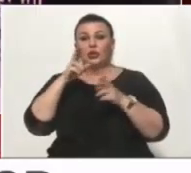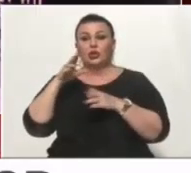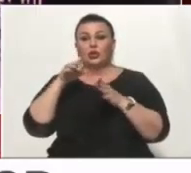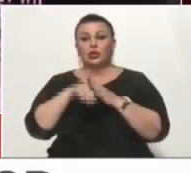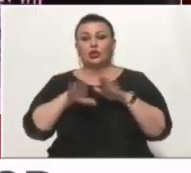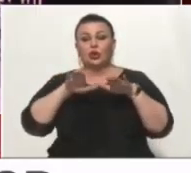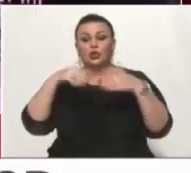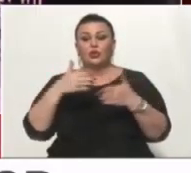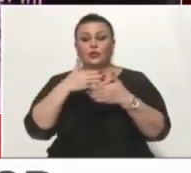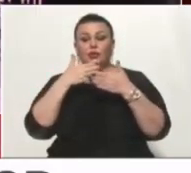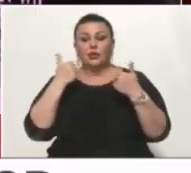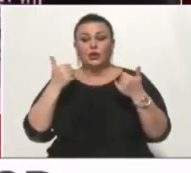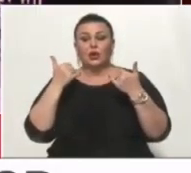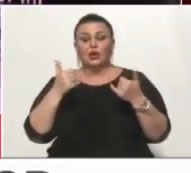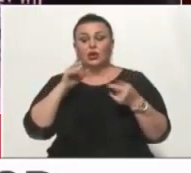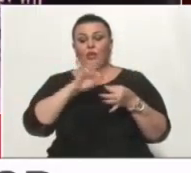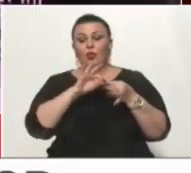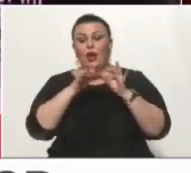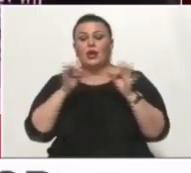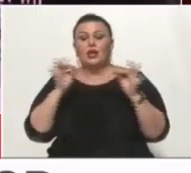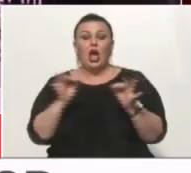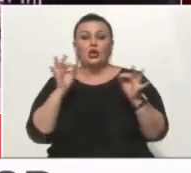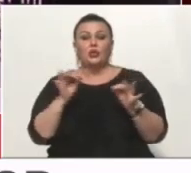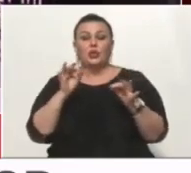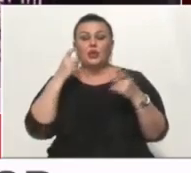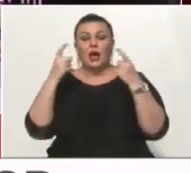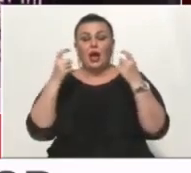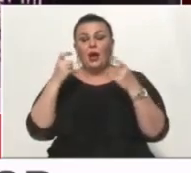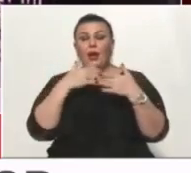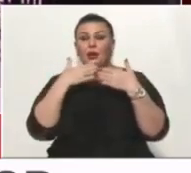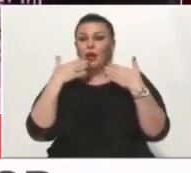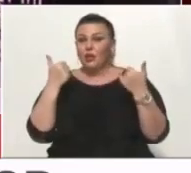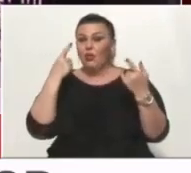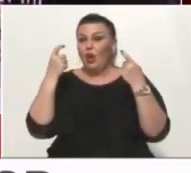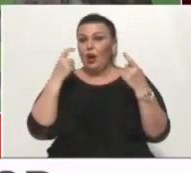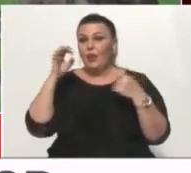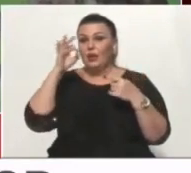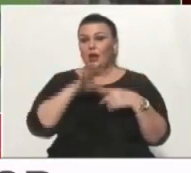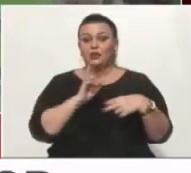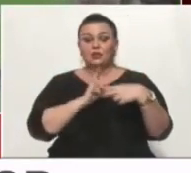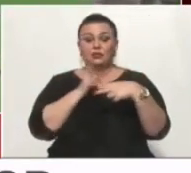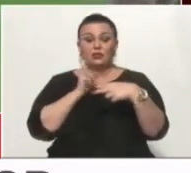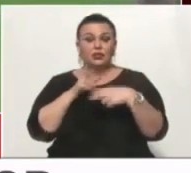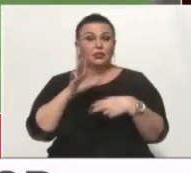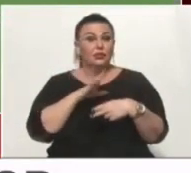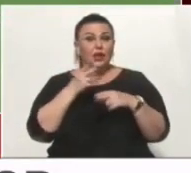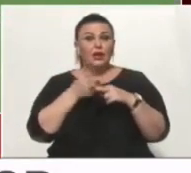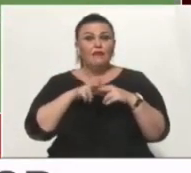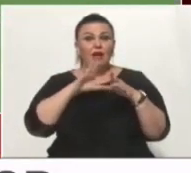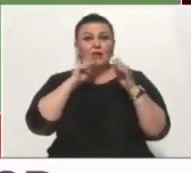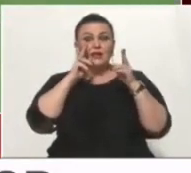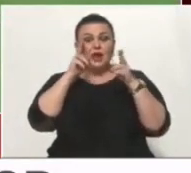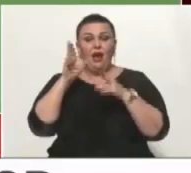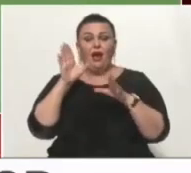tövsiyə edirdi. Artıq bu barədə heç bir yerdə xəbərdarlıq yoxdur. Bu xəbərdarlıqlar aradan qaldırıldı və səyahət